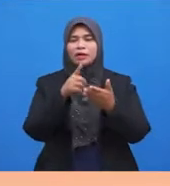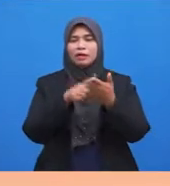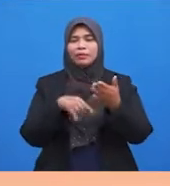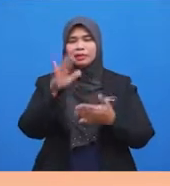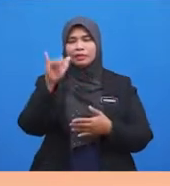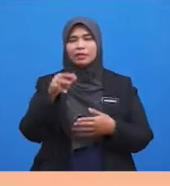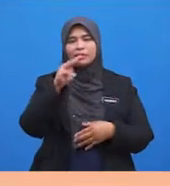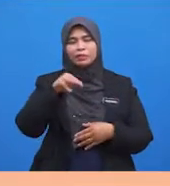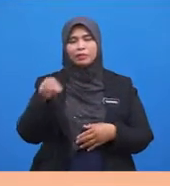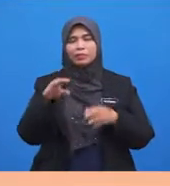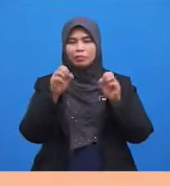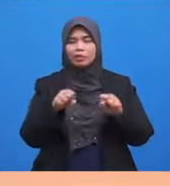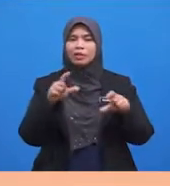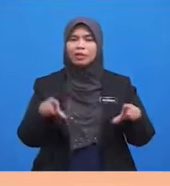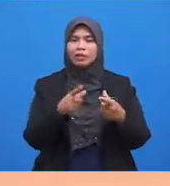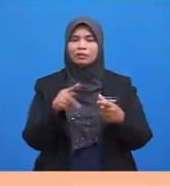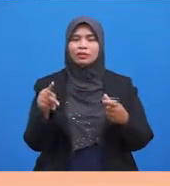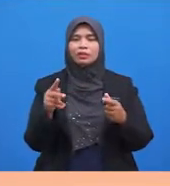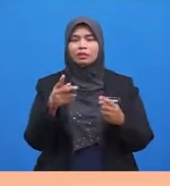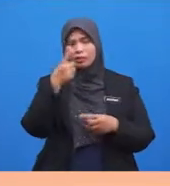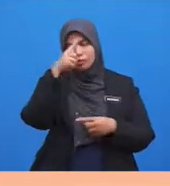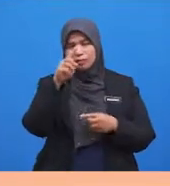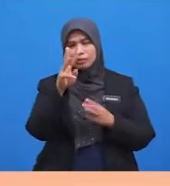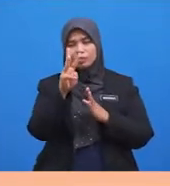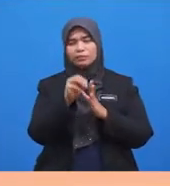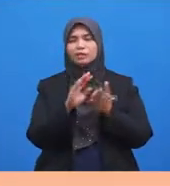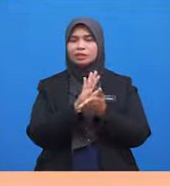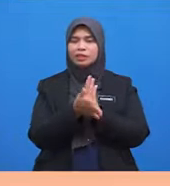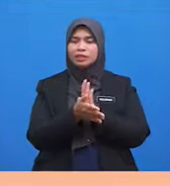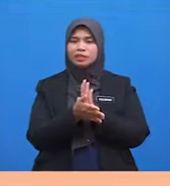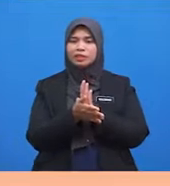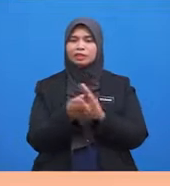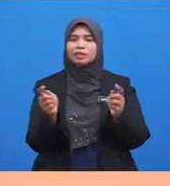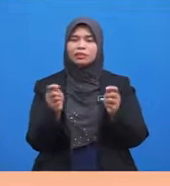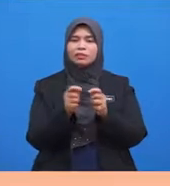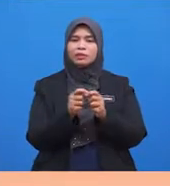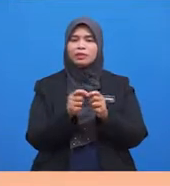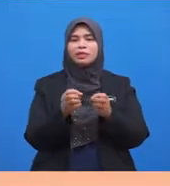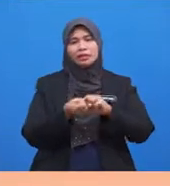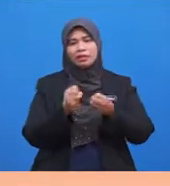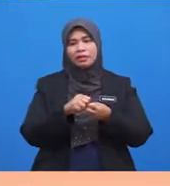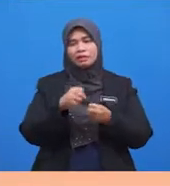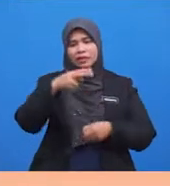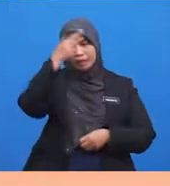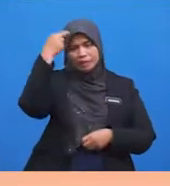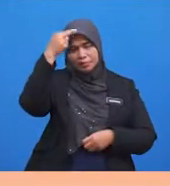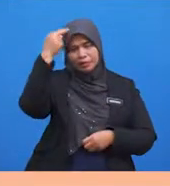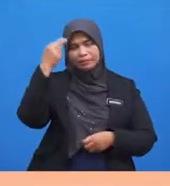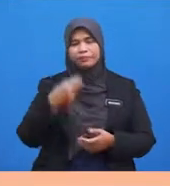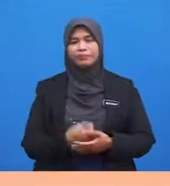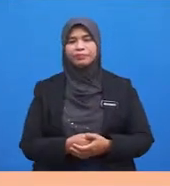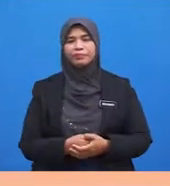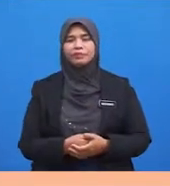Apa yang murid-murid boleh lakukan untuk menjadi seperti para sahabat?